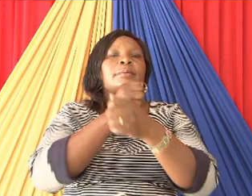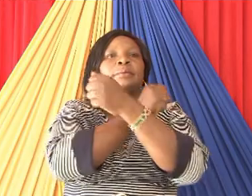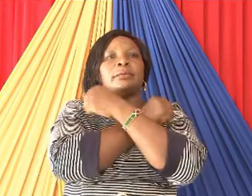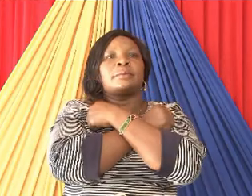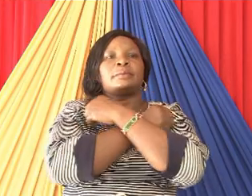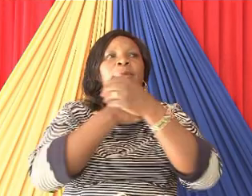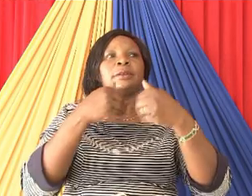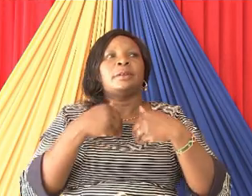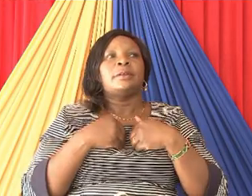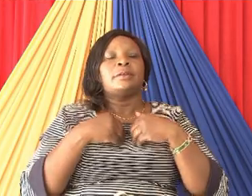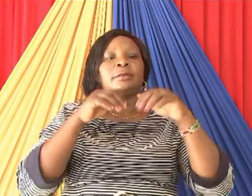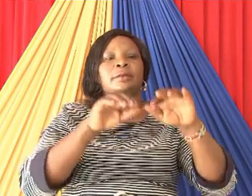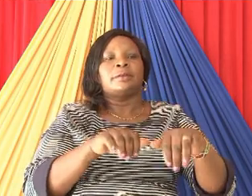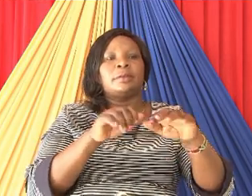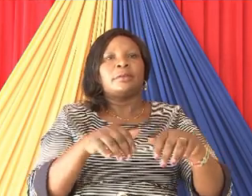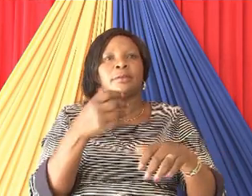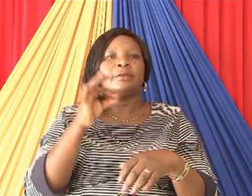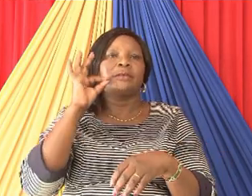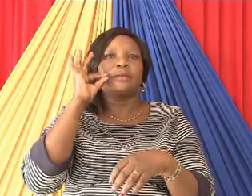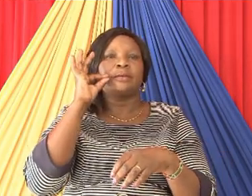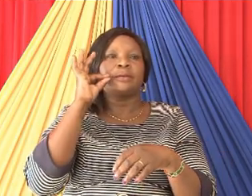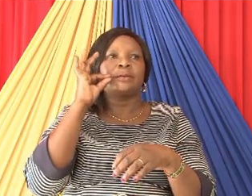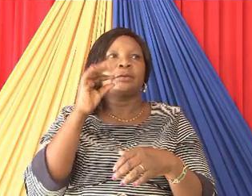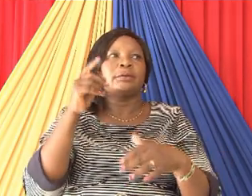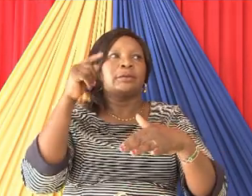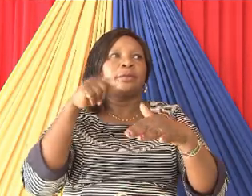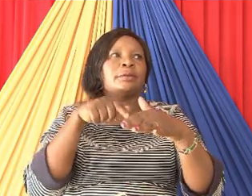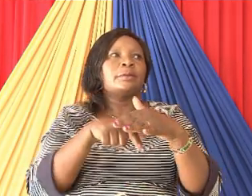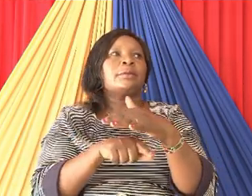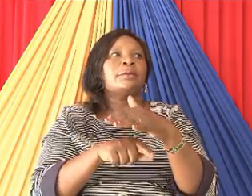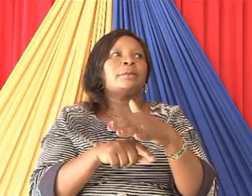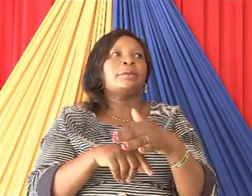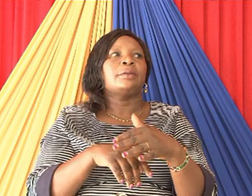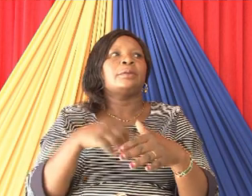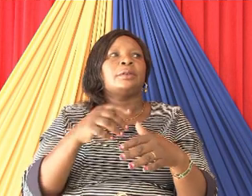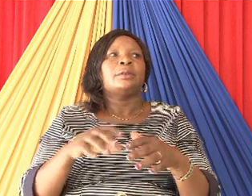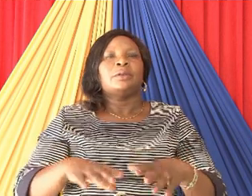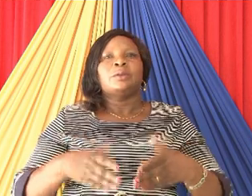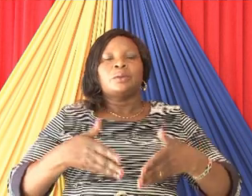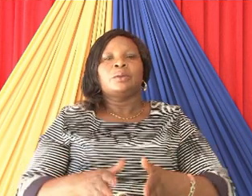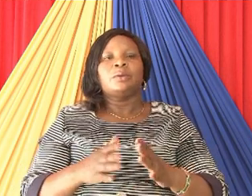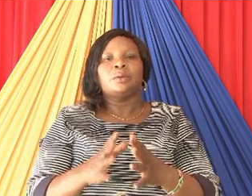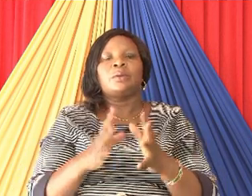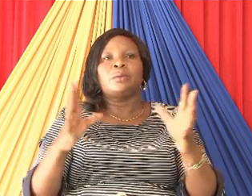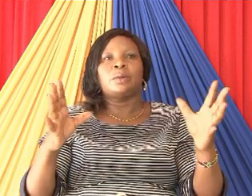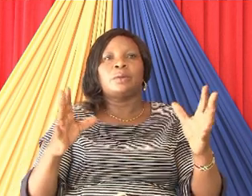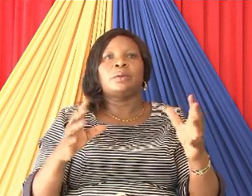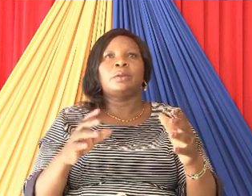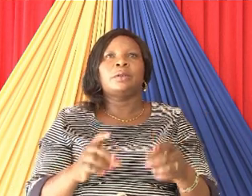shamba la mzabibu kilimani penye kuzaa sana. Akafanya